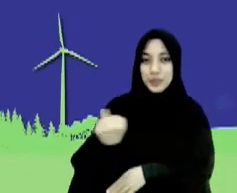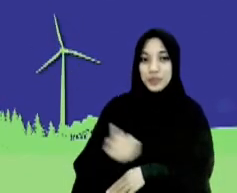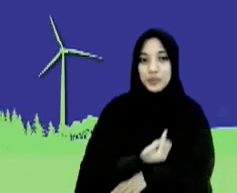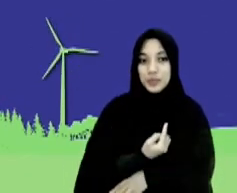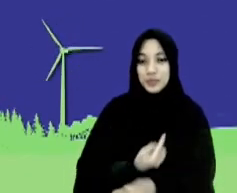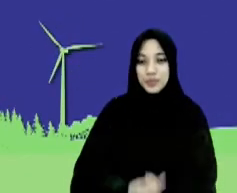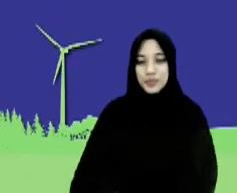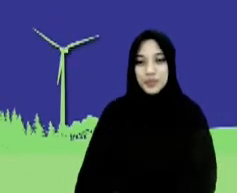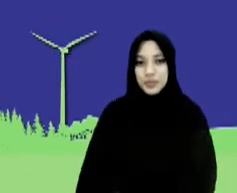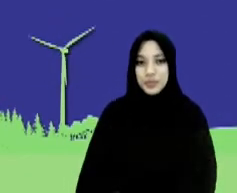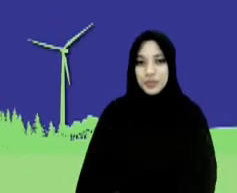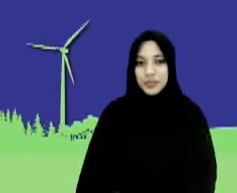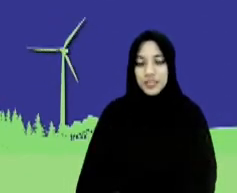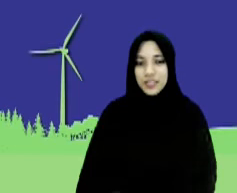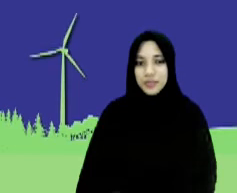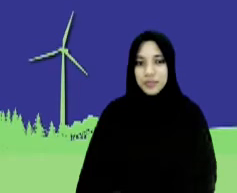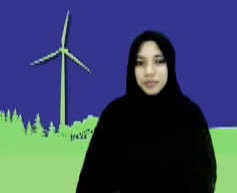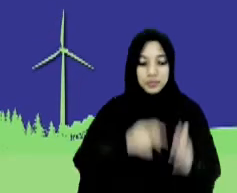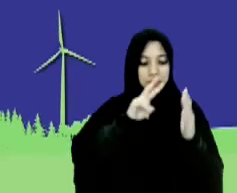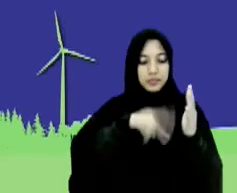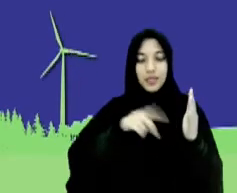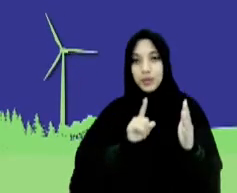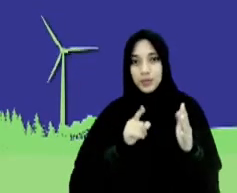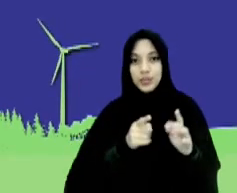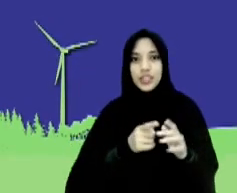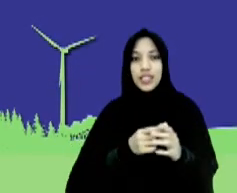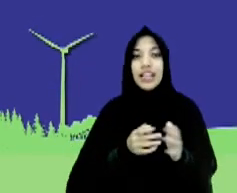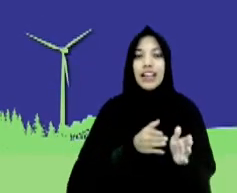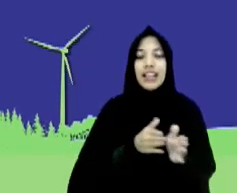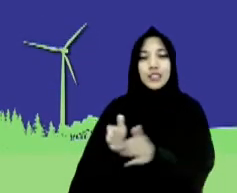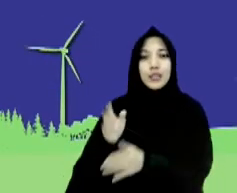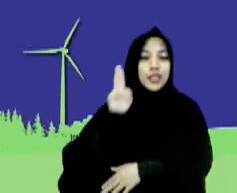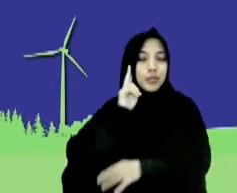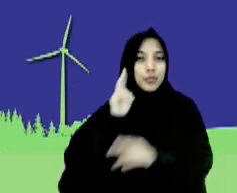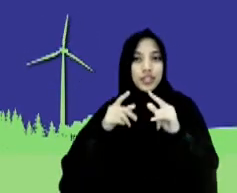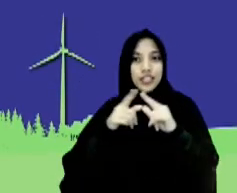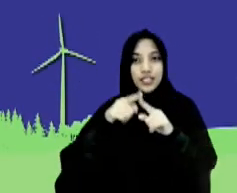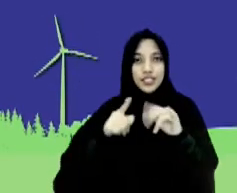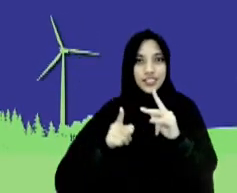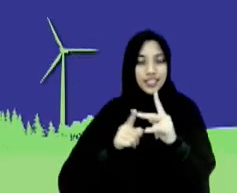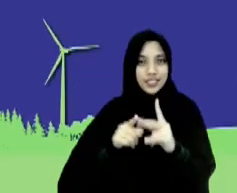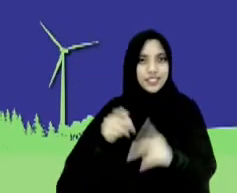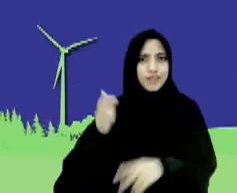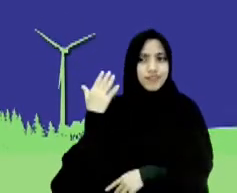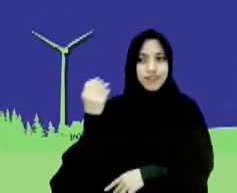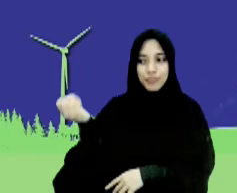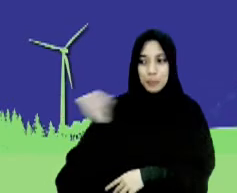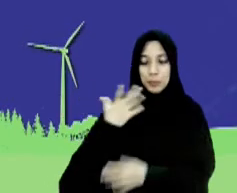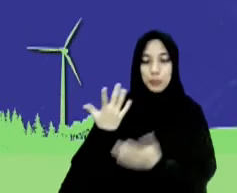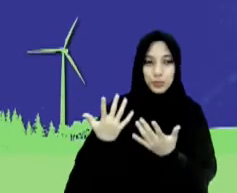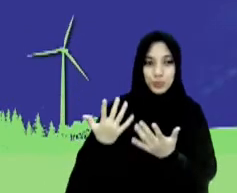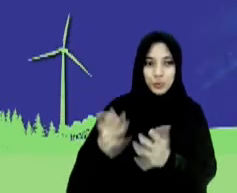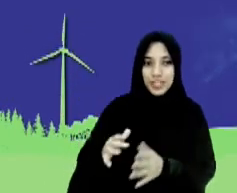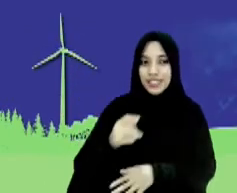kita dari eh kali eadi sudah disampaan beberapa